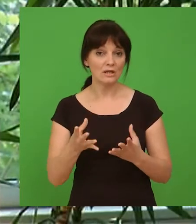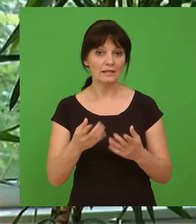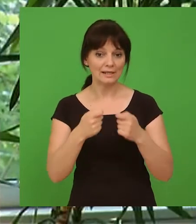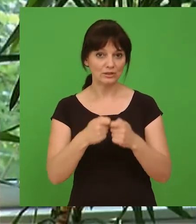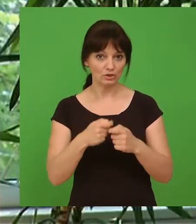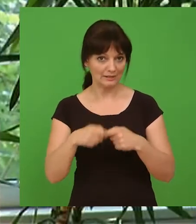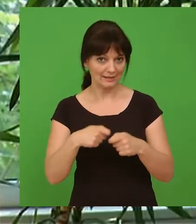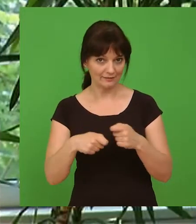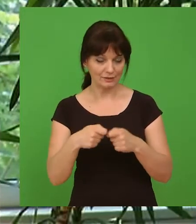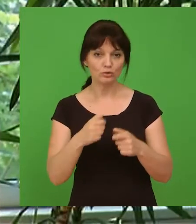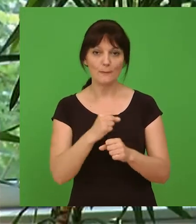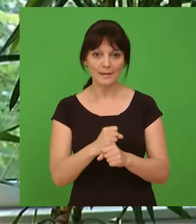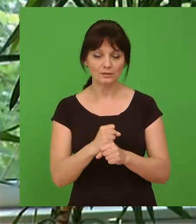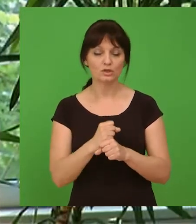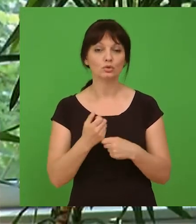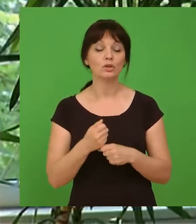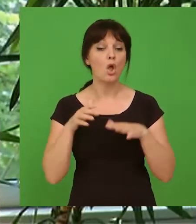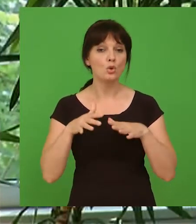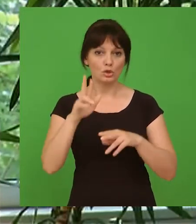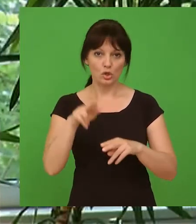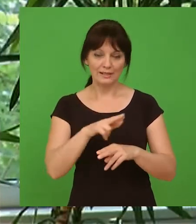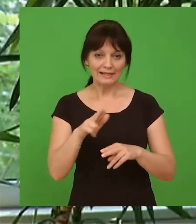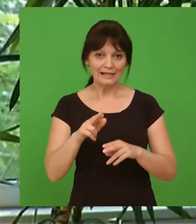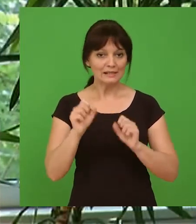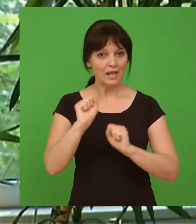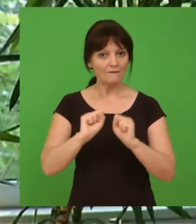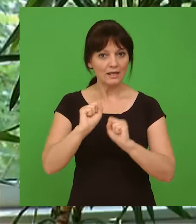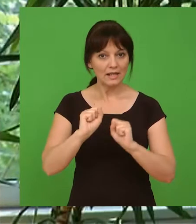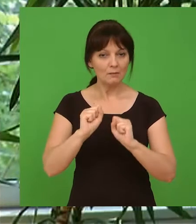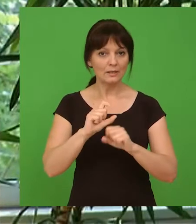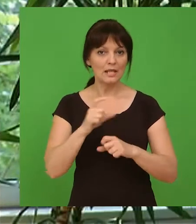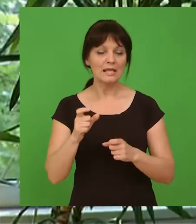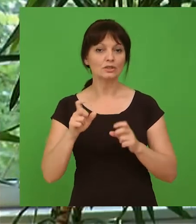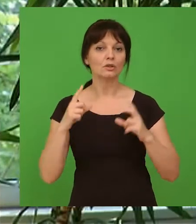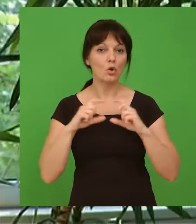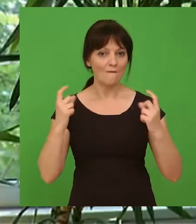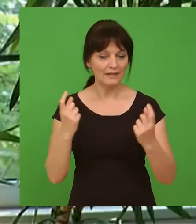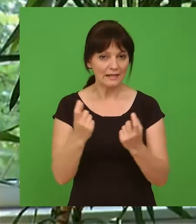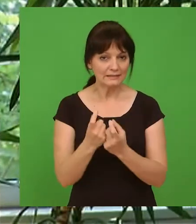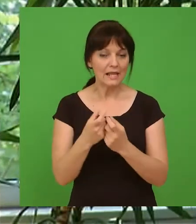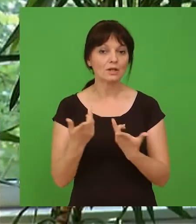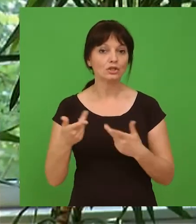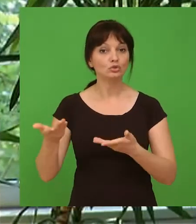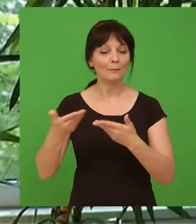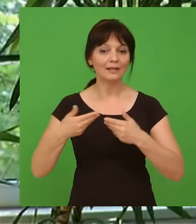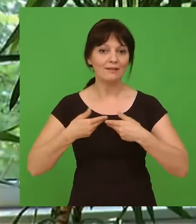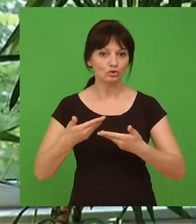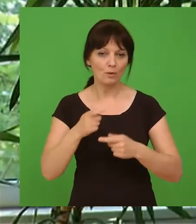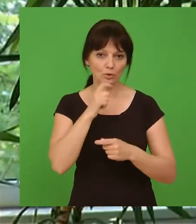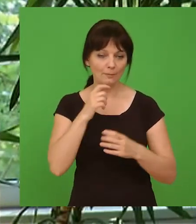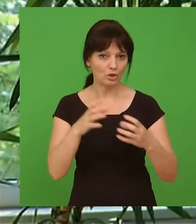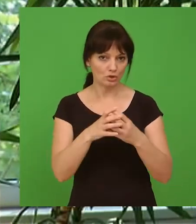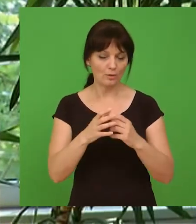társaság szervezésében megtartott az üldözött keresztények védelméről szóló világkonferenciára is meghívást kapott a magyar